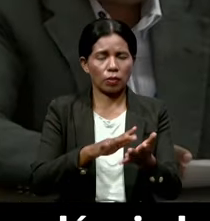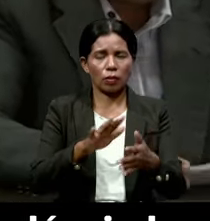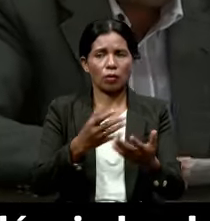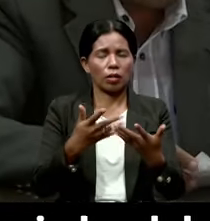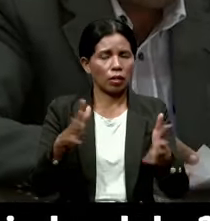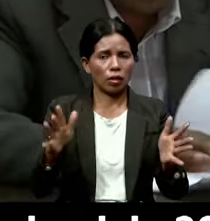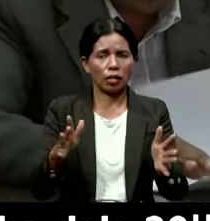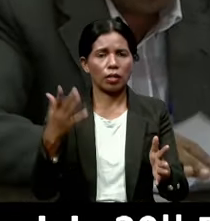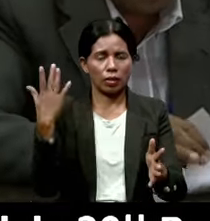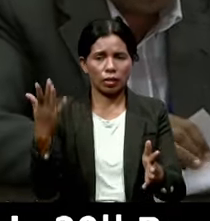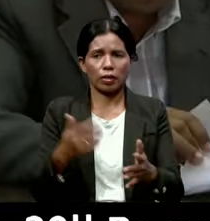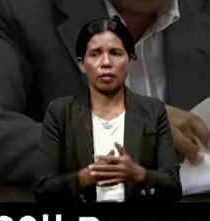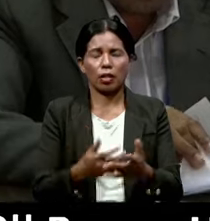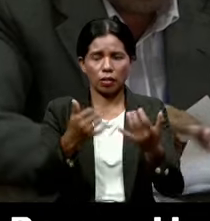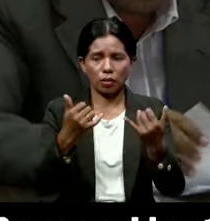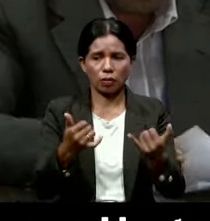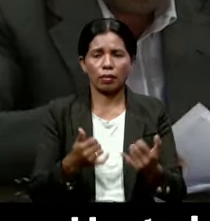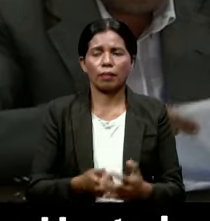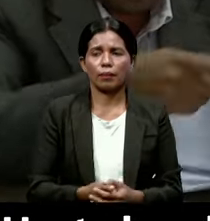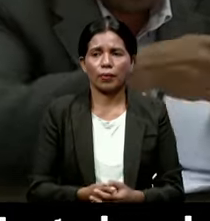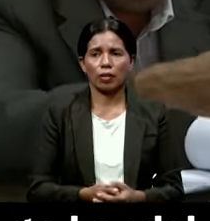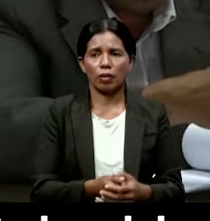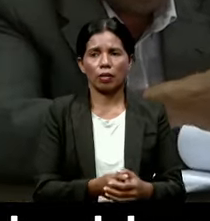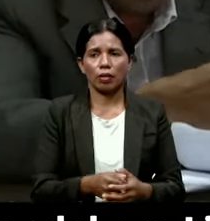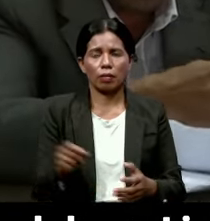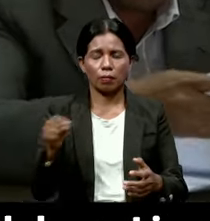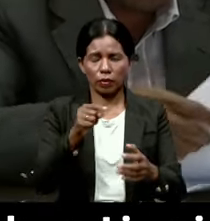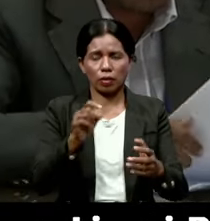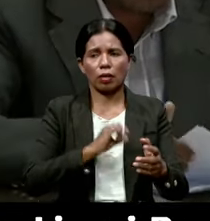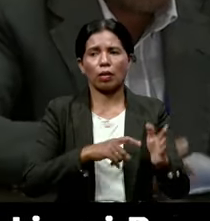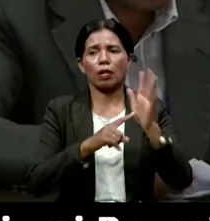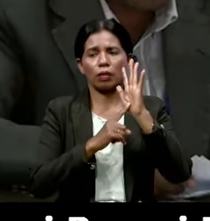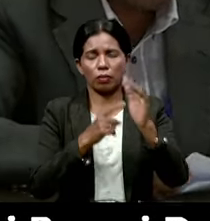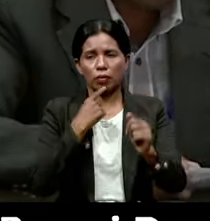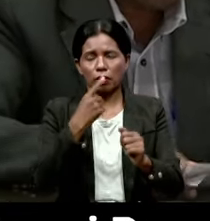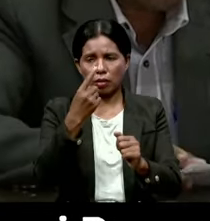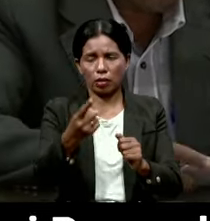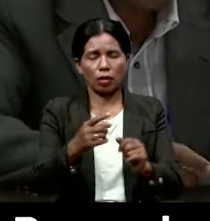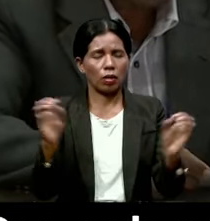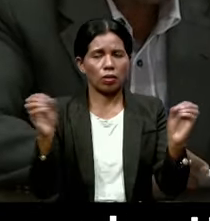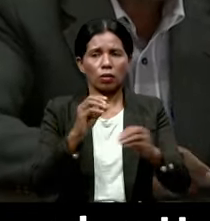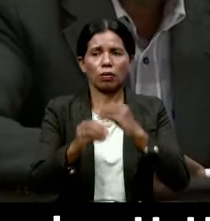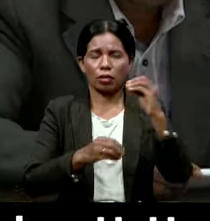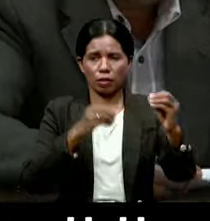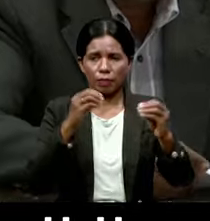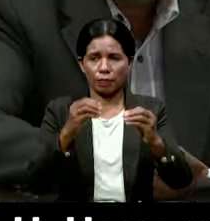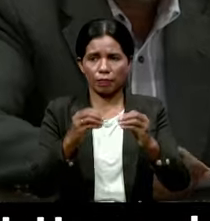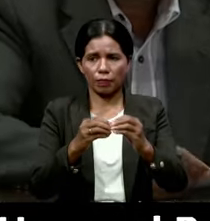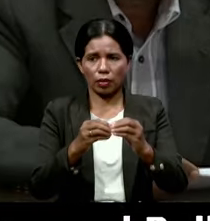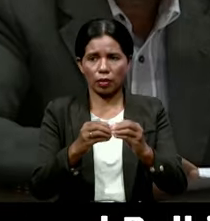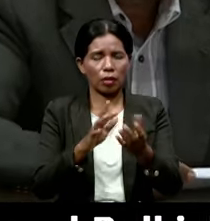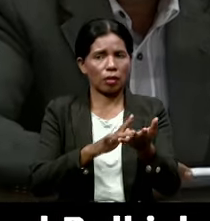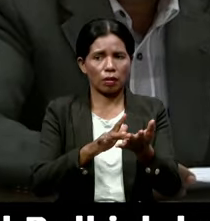ne acontece agora rau de idanema porcentaje ne mesmo relata mais la significa kata stock out